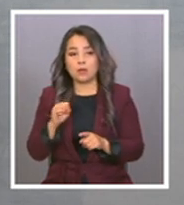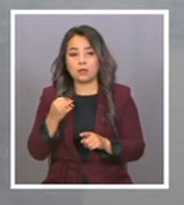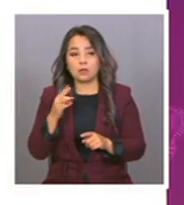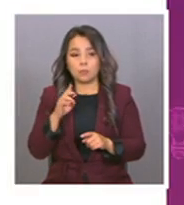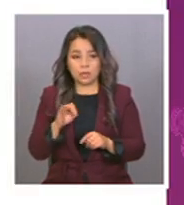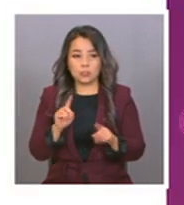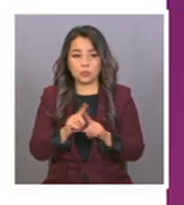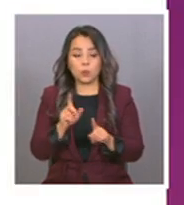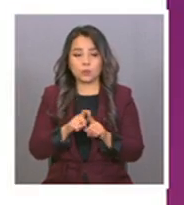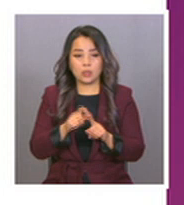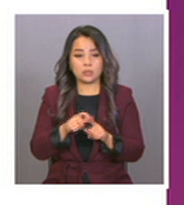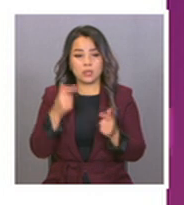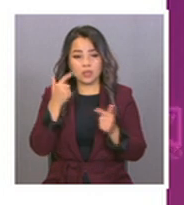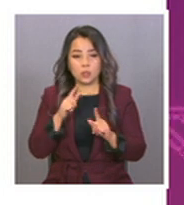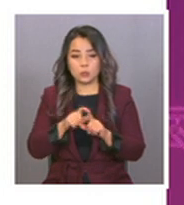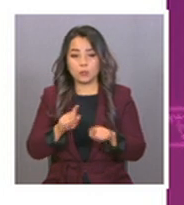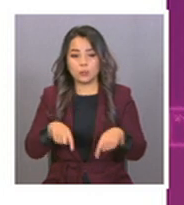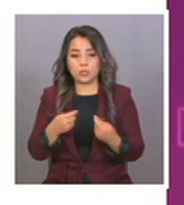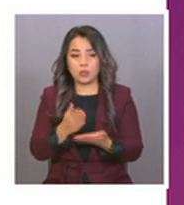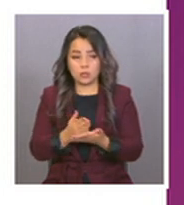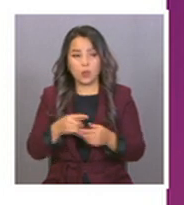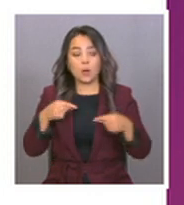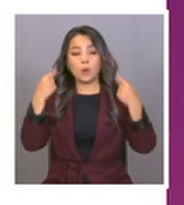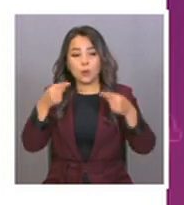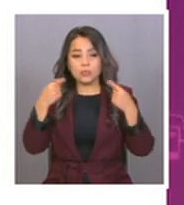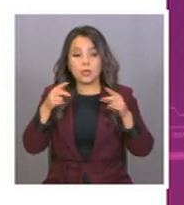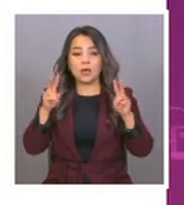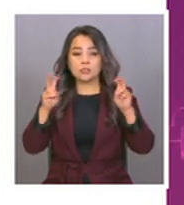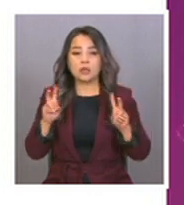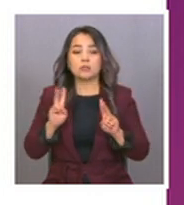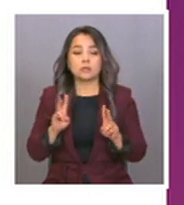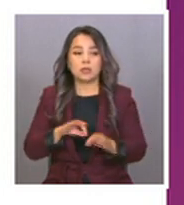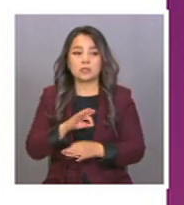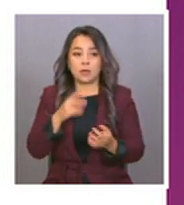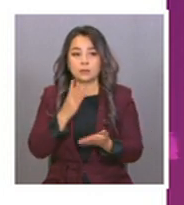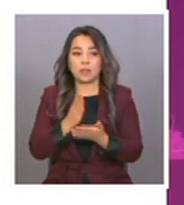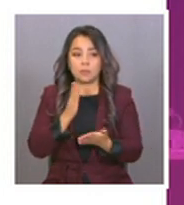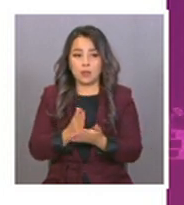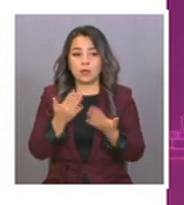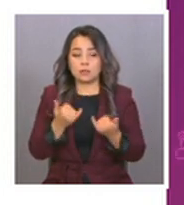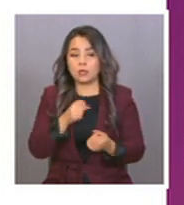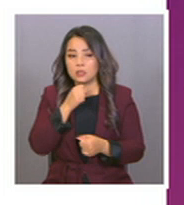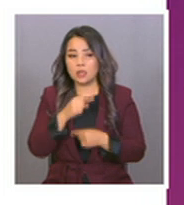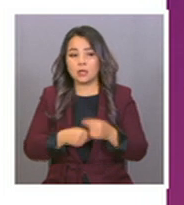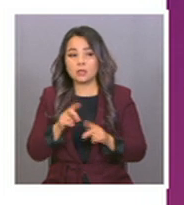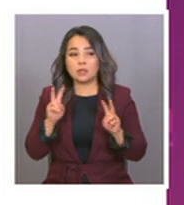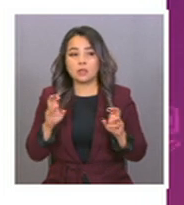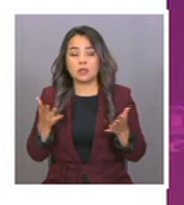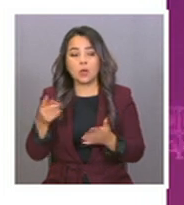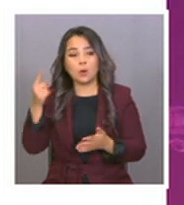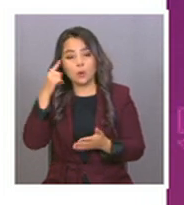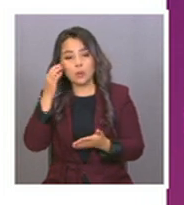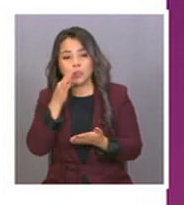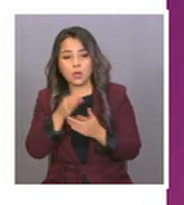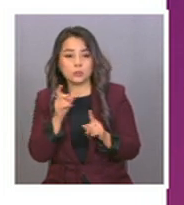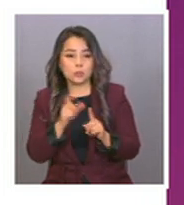берілді. Қойдан қойдың несі артық, қол басында ет артық, ерден ердің несі артық, ойлап айтқан сөз